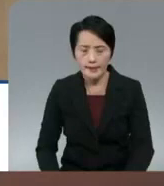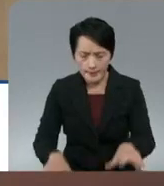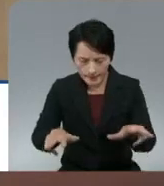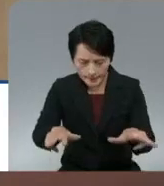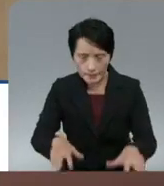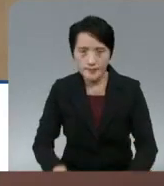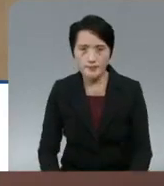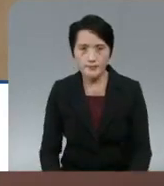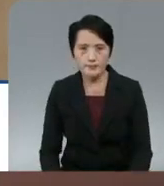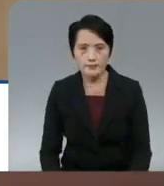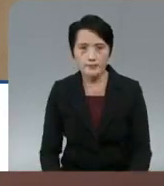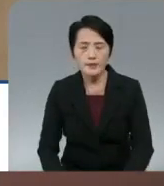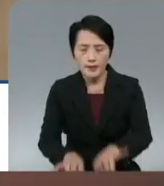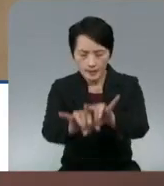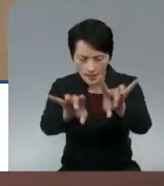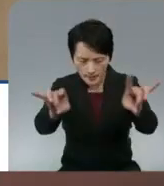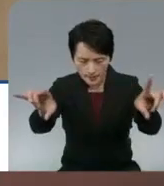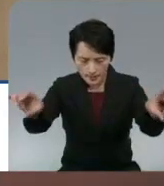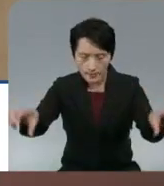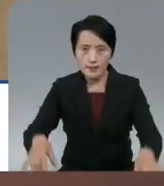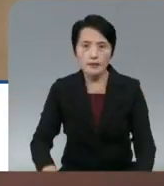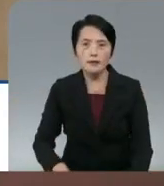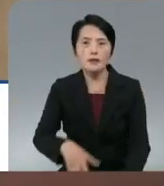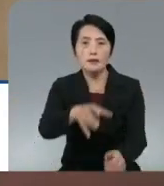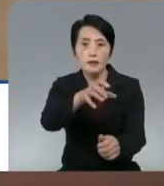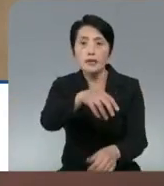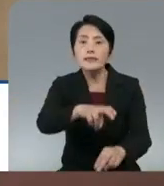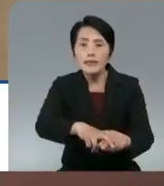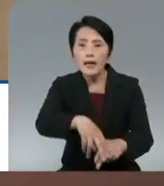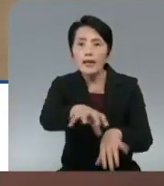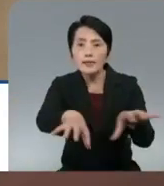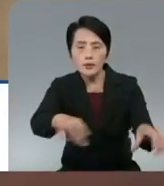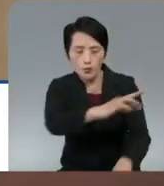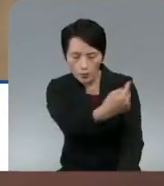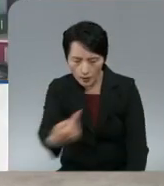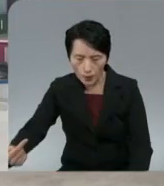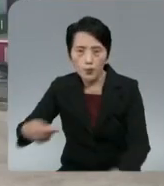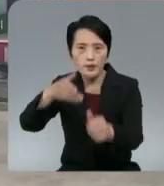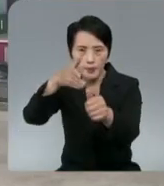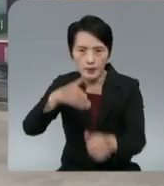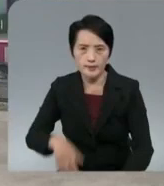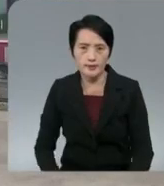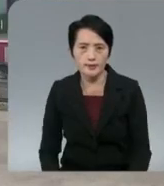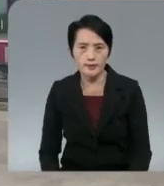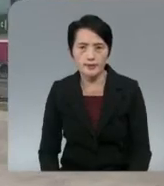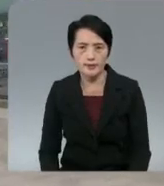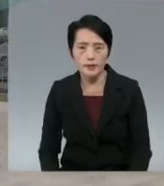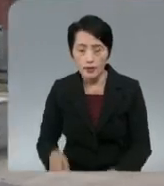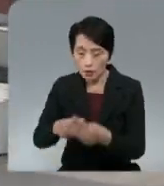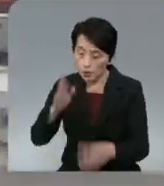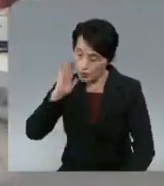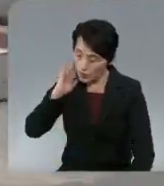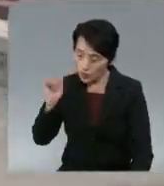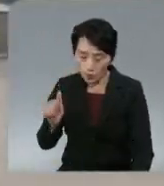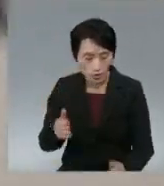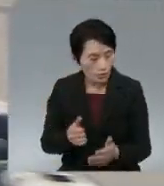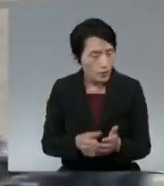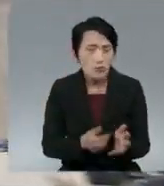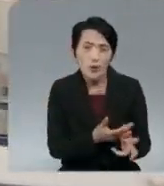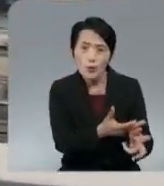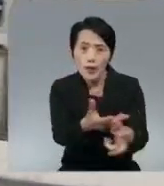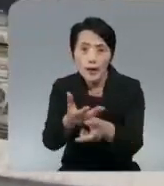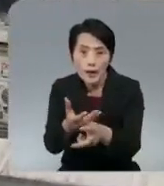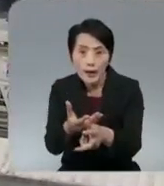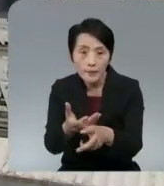terrain avant de le transmettre aux grévistes concernés. Si ces derniers ne le respectent pas sans raison